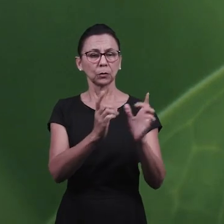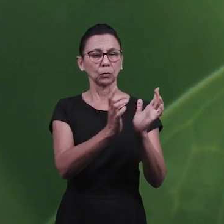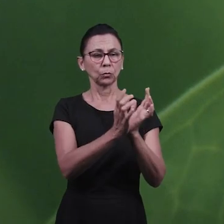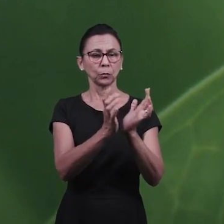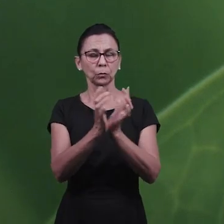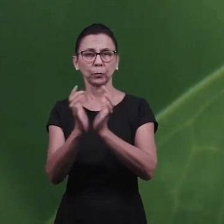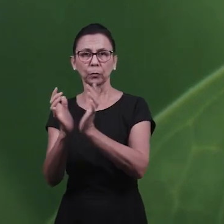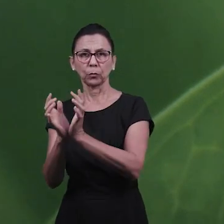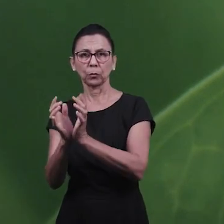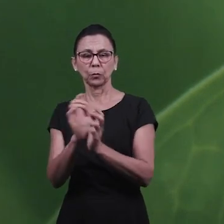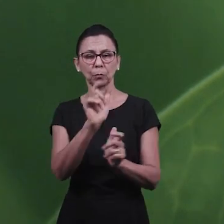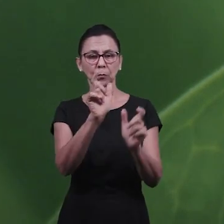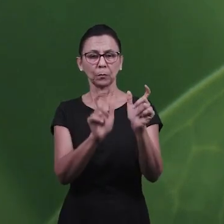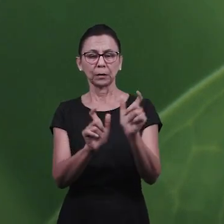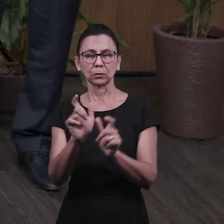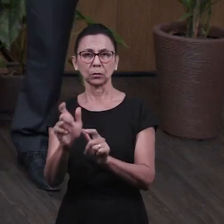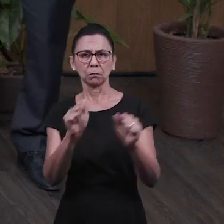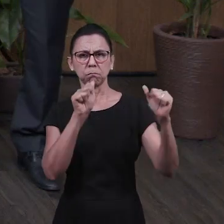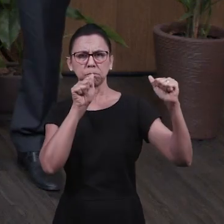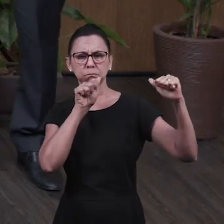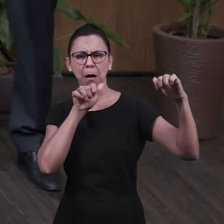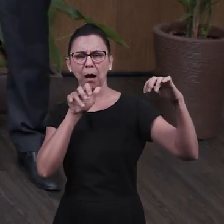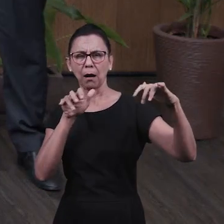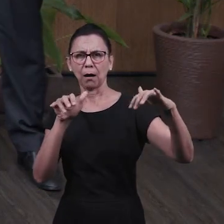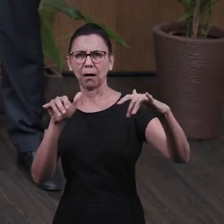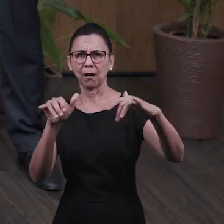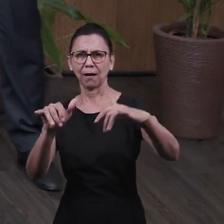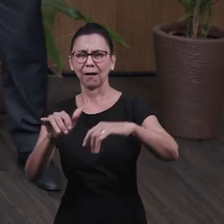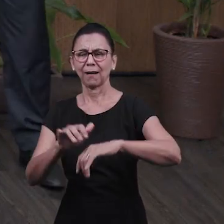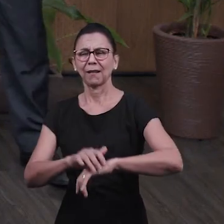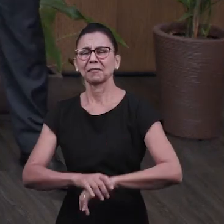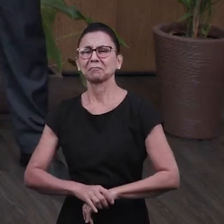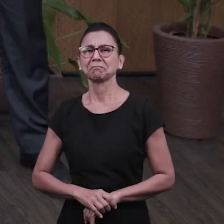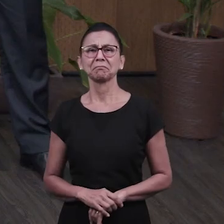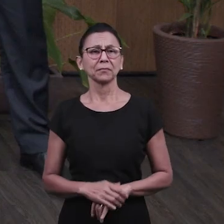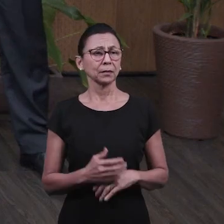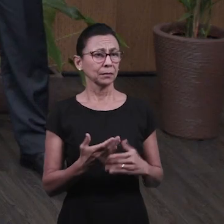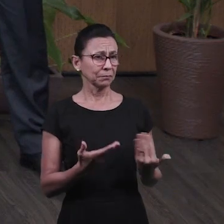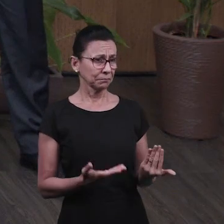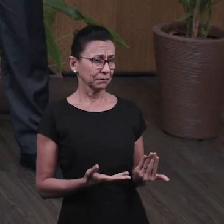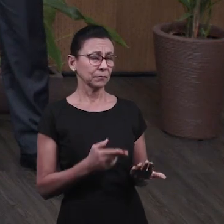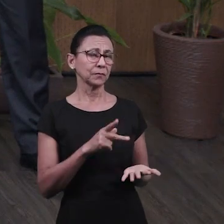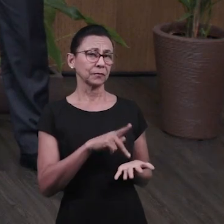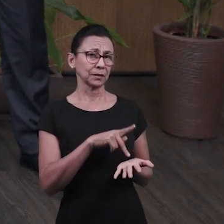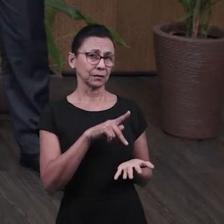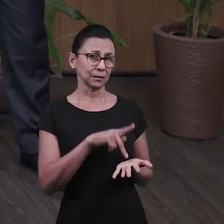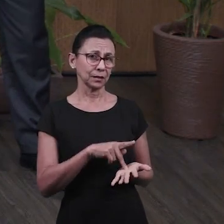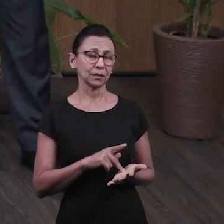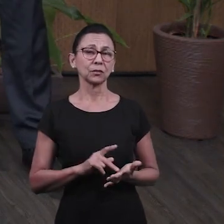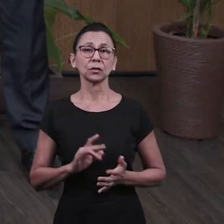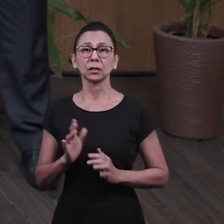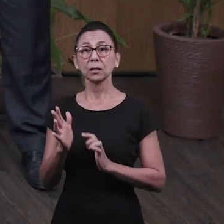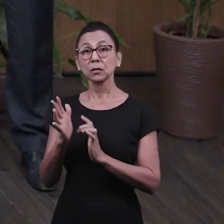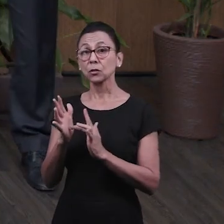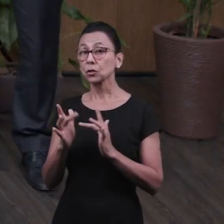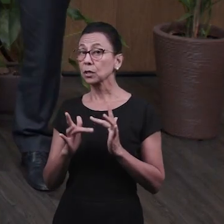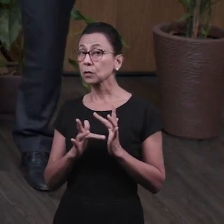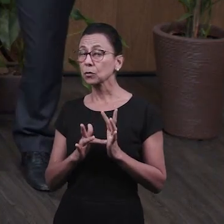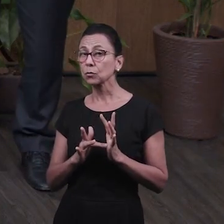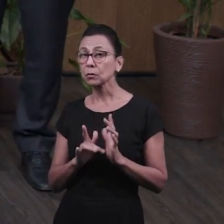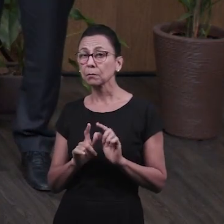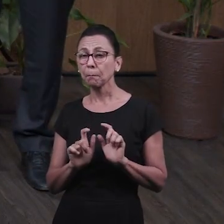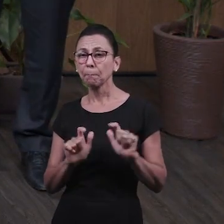personnes, avec des groupes et avec des foules. Il est vrai, Daniel, que le Seigneur